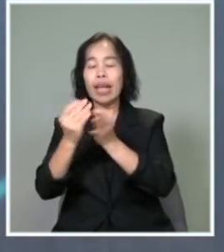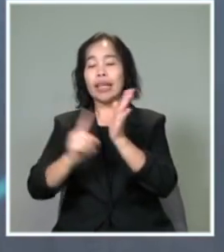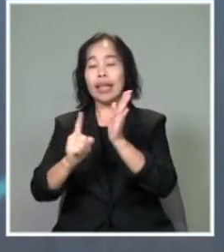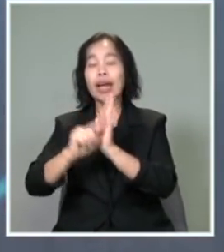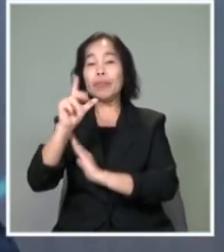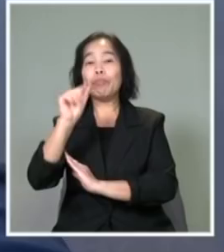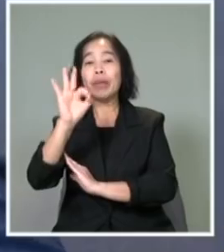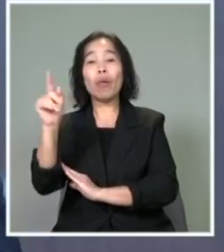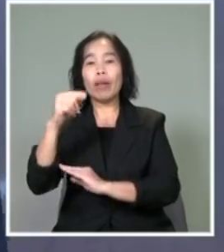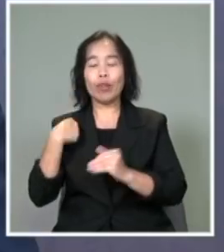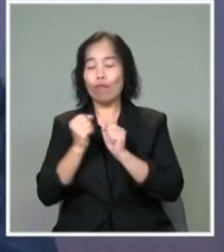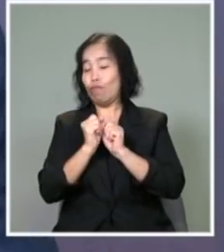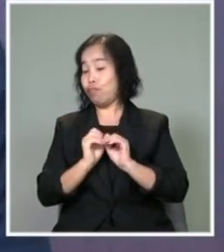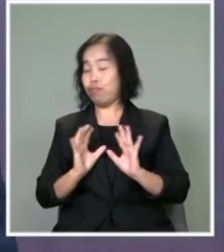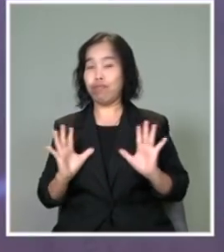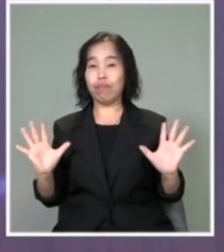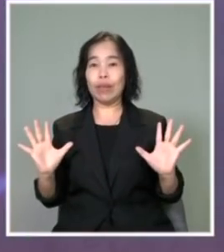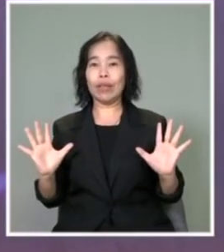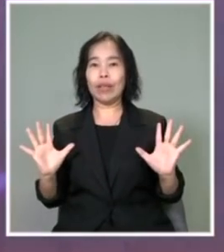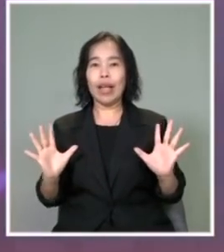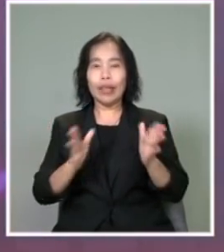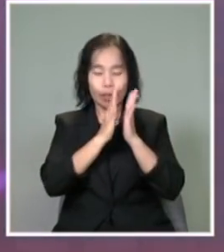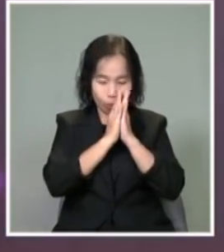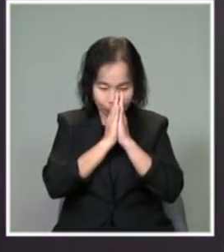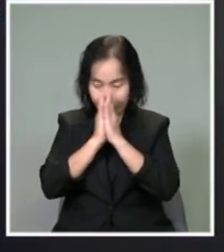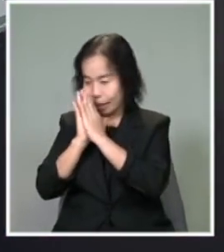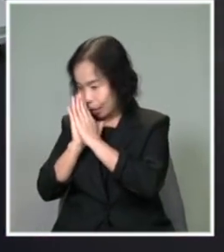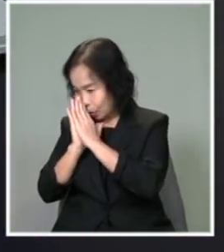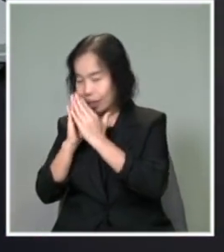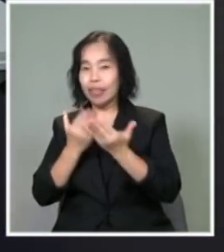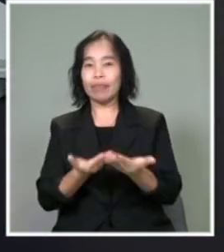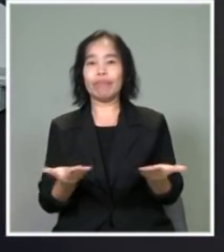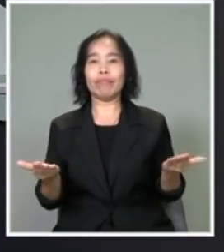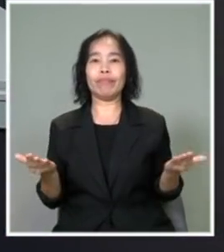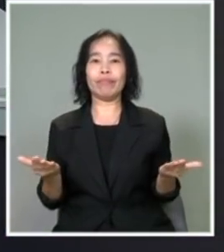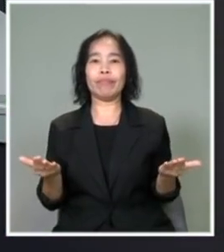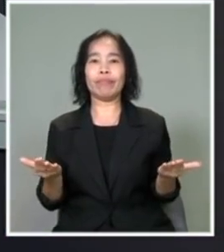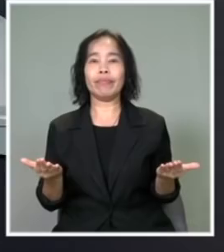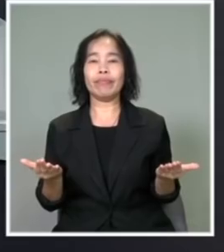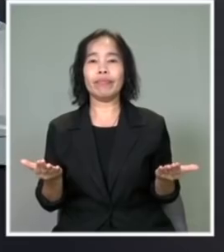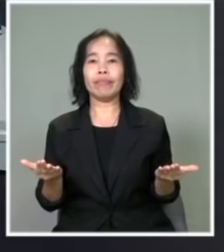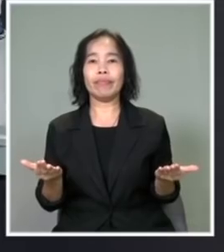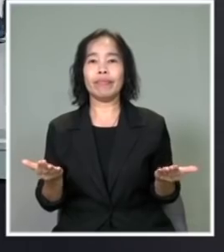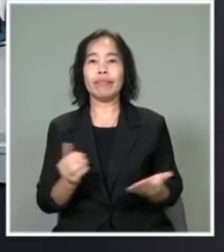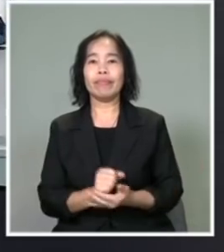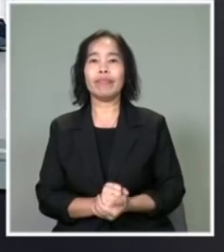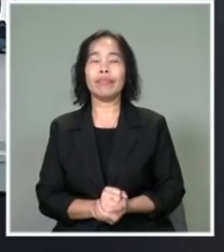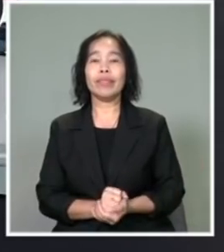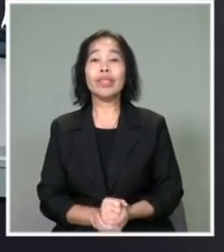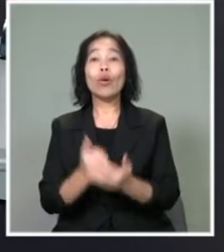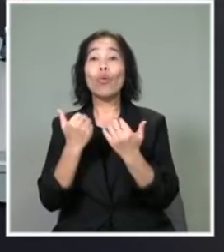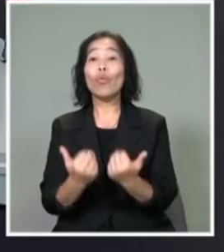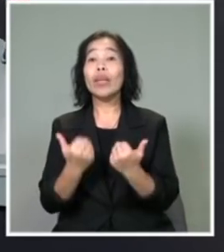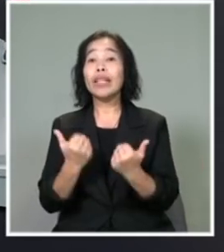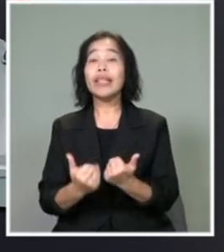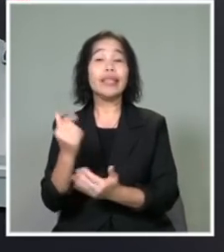ครั้งนี้นะครับยืนอยู่มูมวนอยู่ด้านข้างผมแล้วนะครับสวัสดีครับทุกท่านนะครับสวัสดีครับสวัสดีครับสวัสดีครับสวัสดีอาจารย์ด้วยนะครับวันนี้